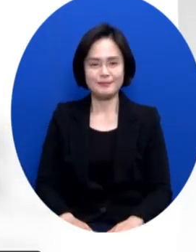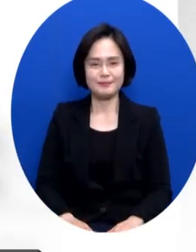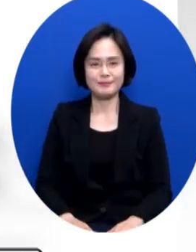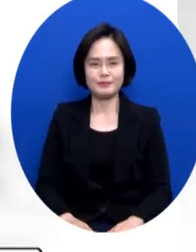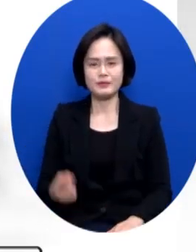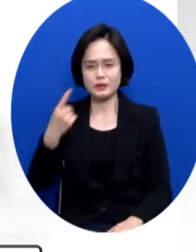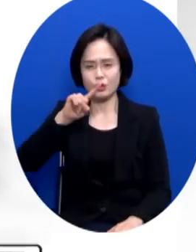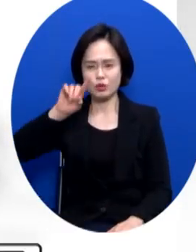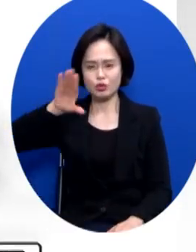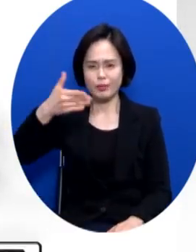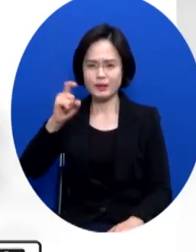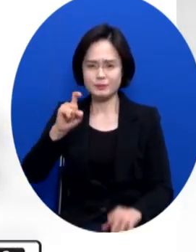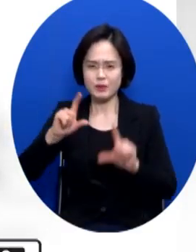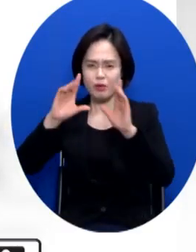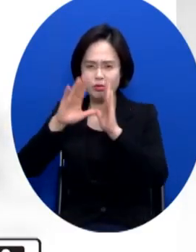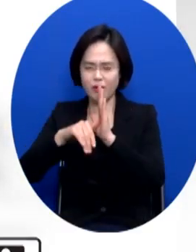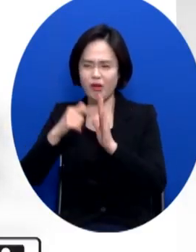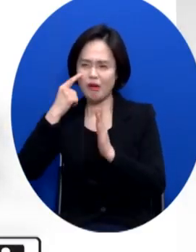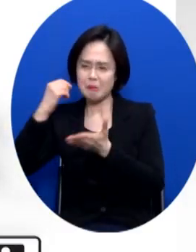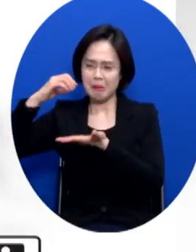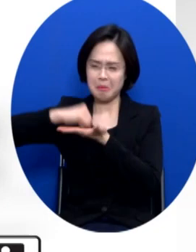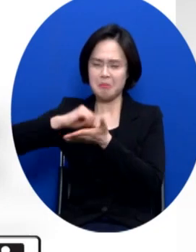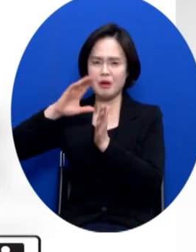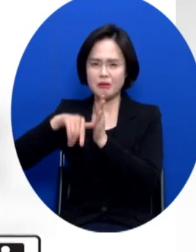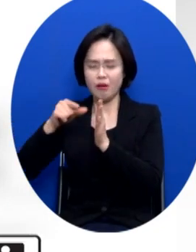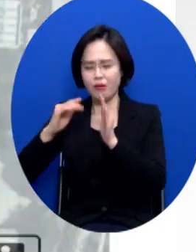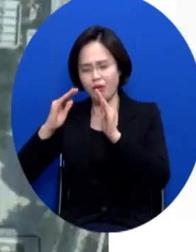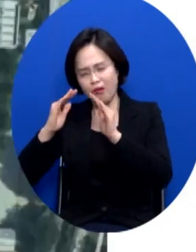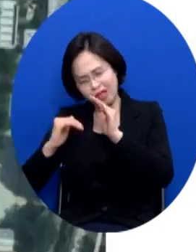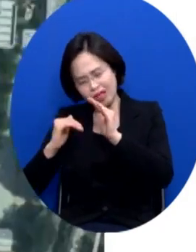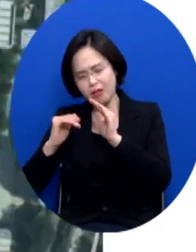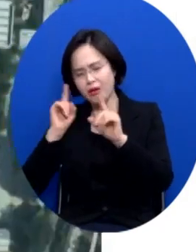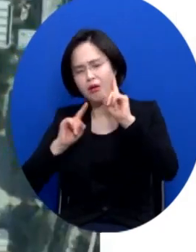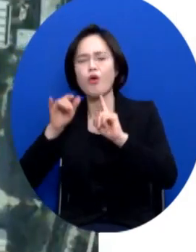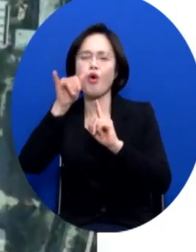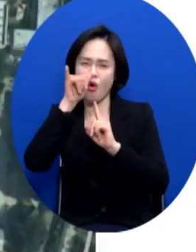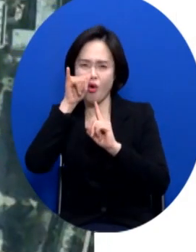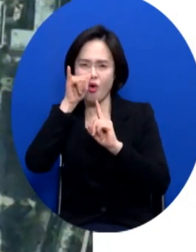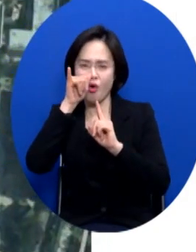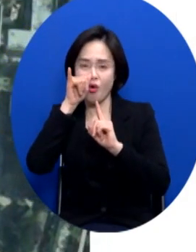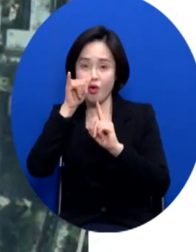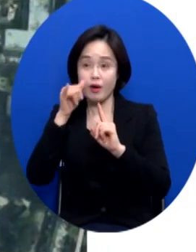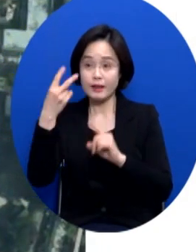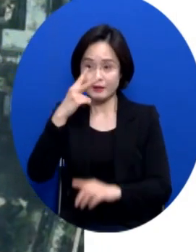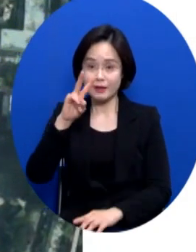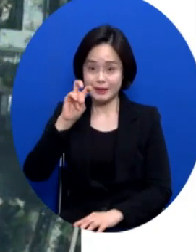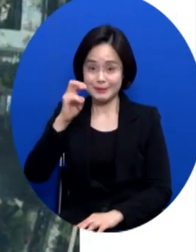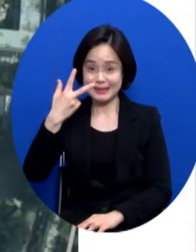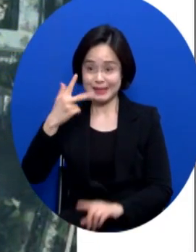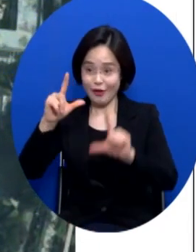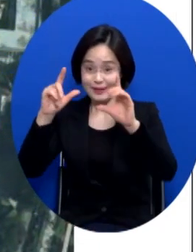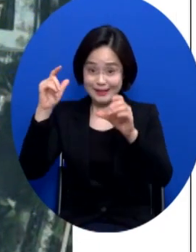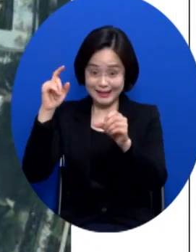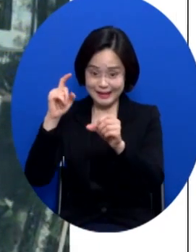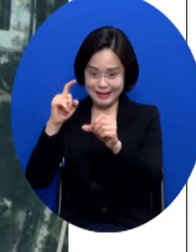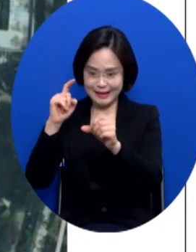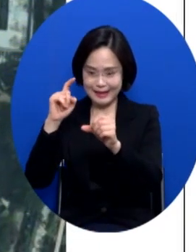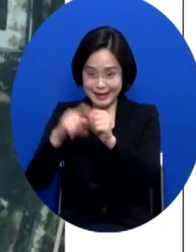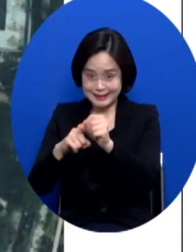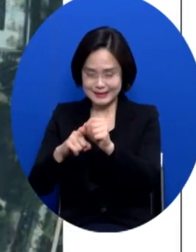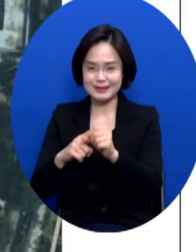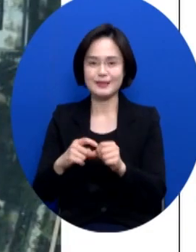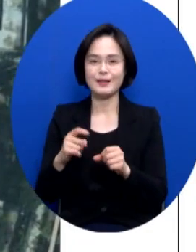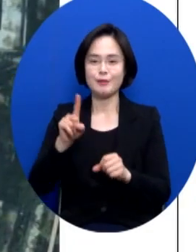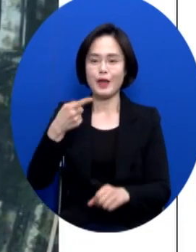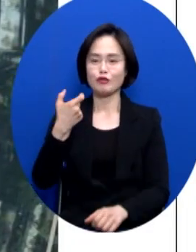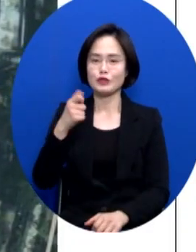일제에 의해 회철된 것으로 알려졌습니다. 국능유적본부는 2027년까지 165억 원을 투입해 영훈당